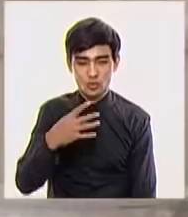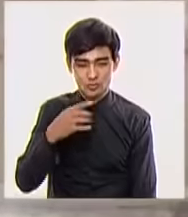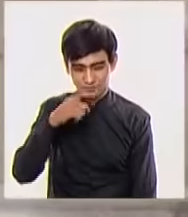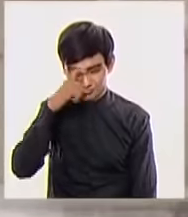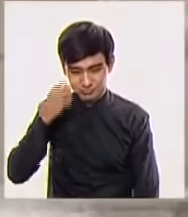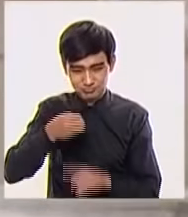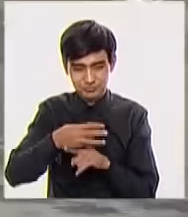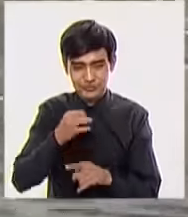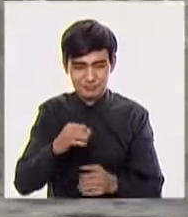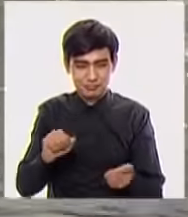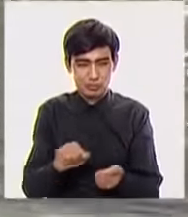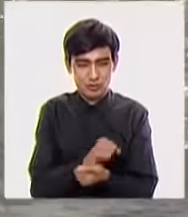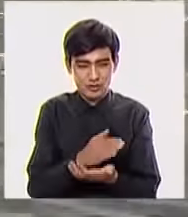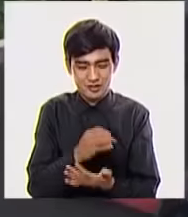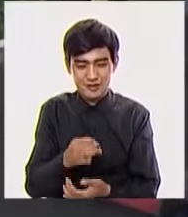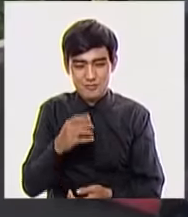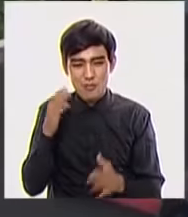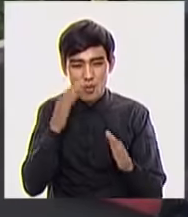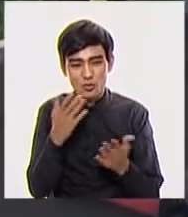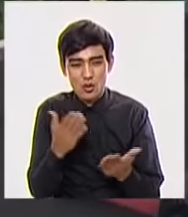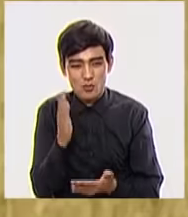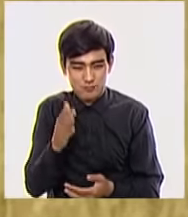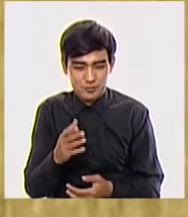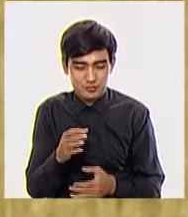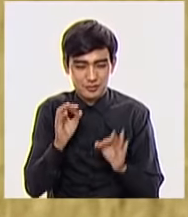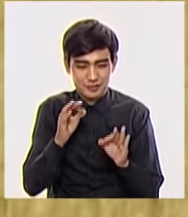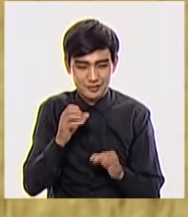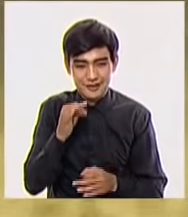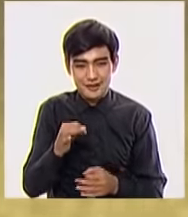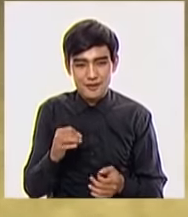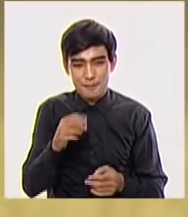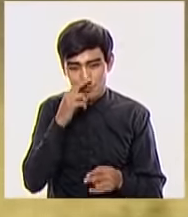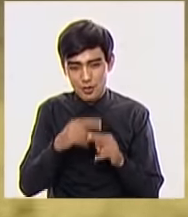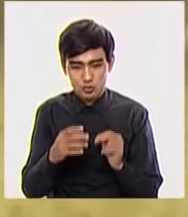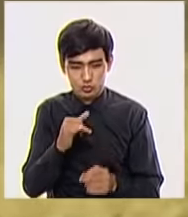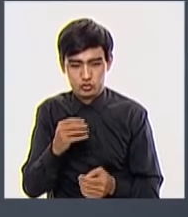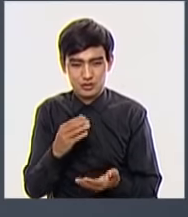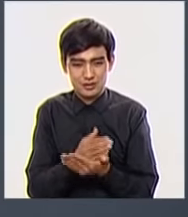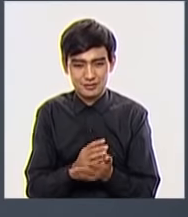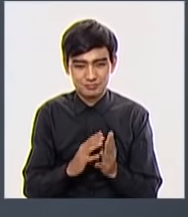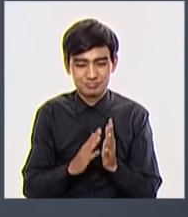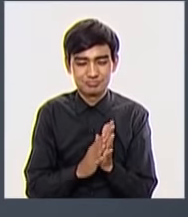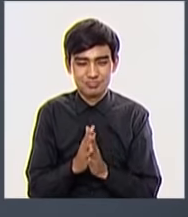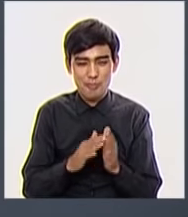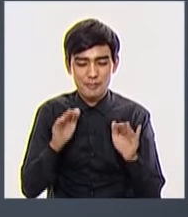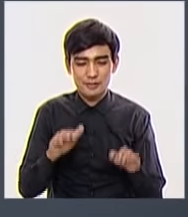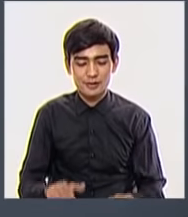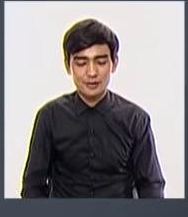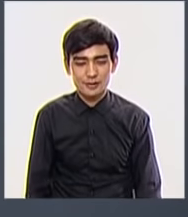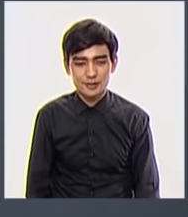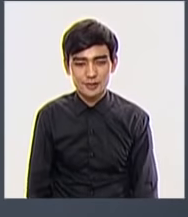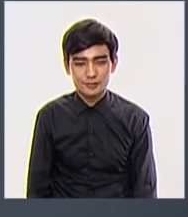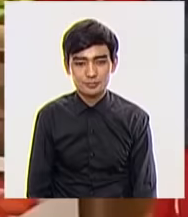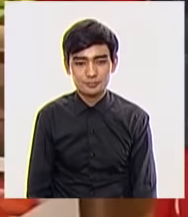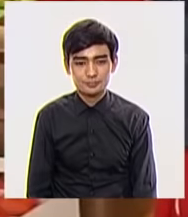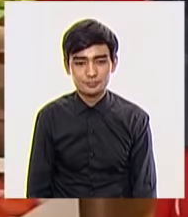40-градусная жара и засуха. Какую температуру прогнозируют синоптики? Какие потери уже несут аграрии? Мы будем практически целиком